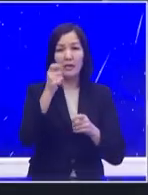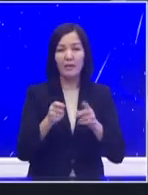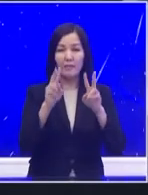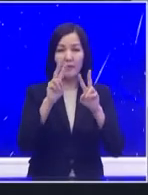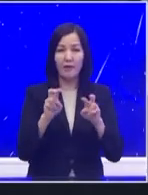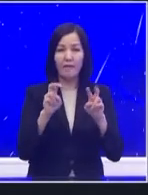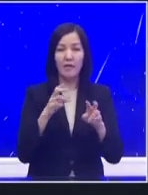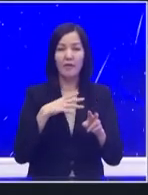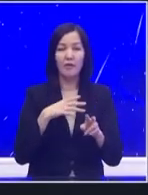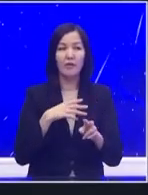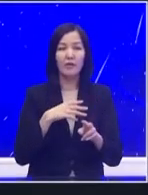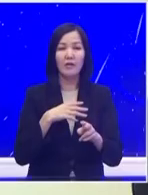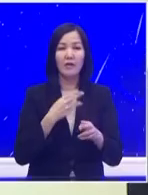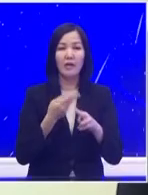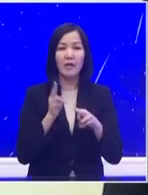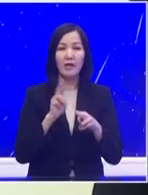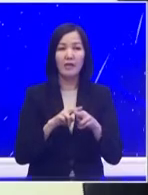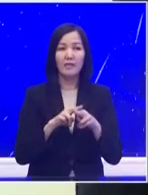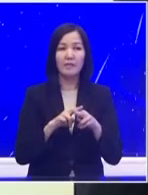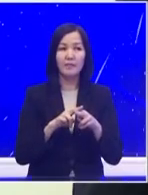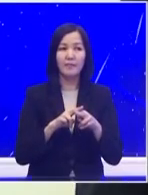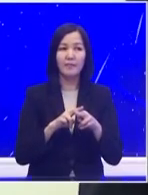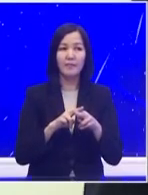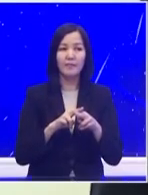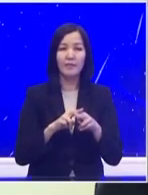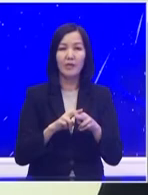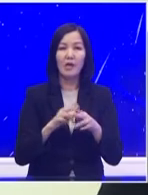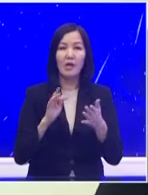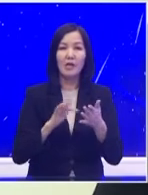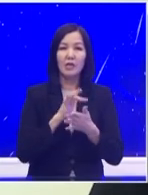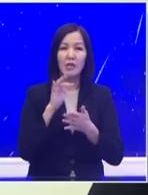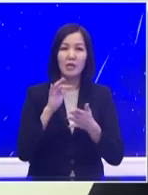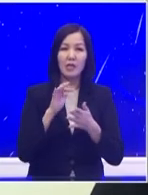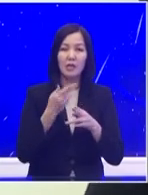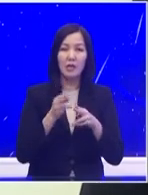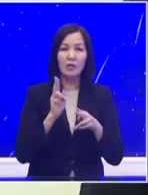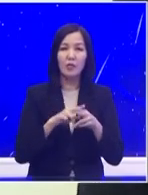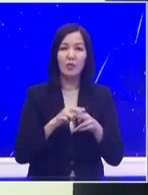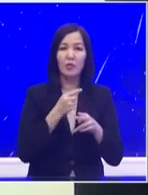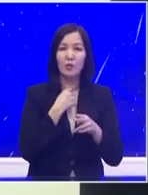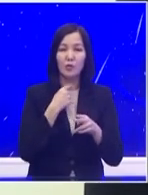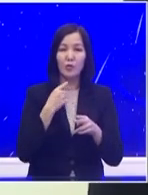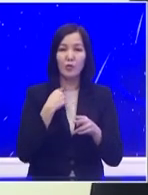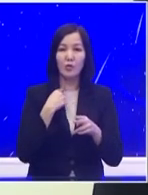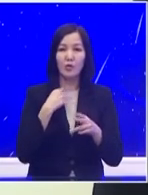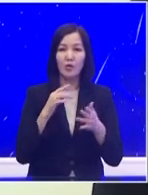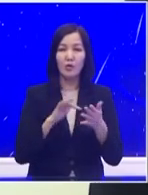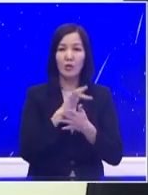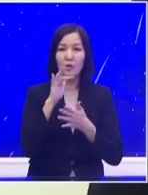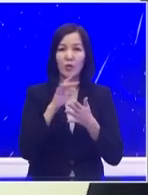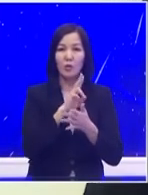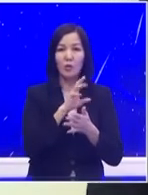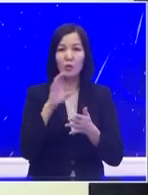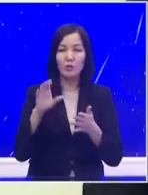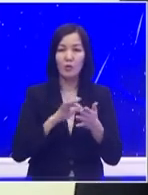Этим тепловизором мы проверяем, который вылетает с города Талдыкурган в город Нур-Султан, каждого пассажира, проходящего зону досмотра.